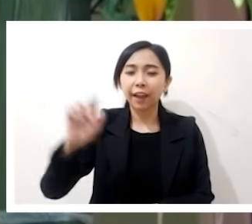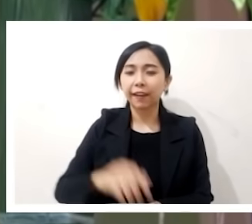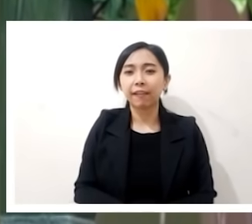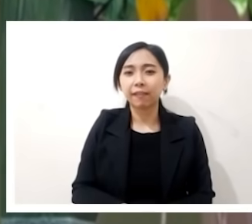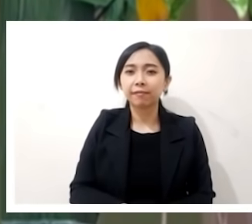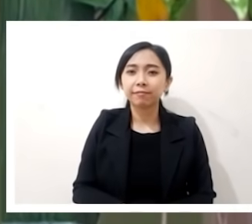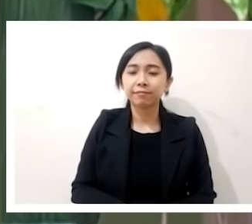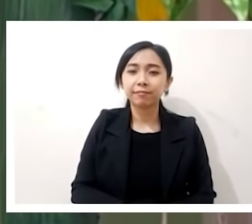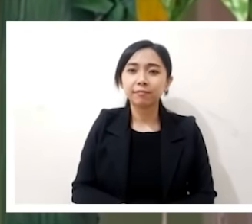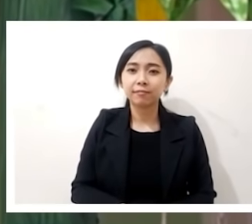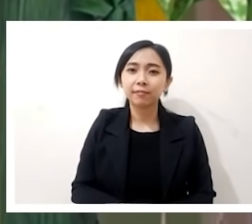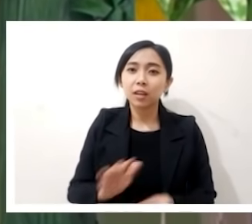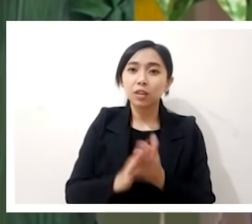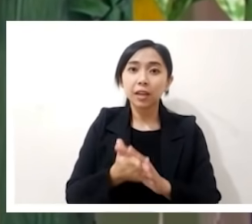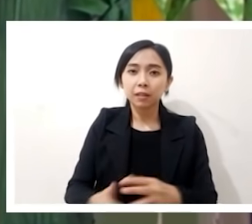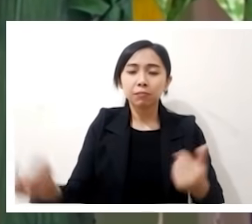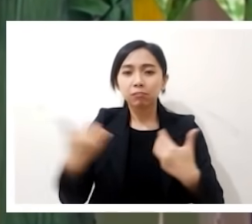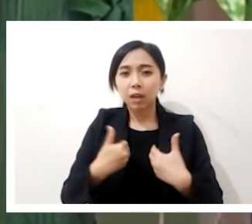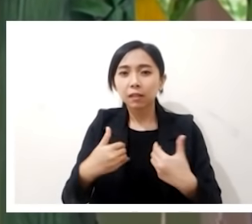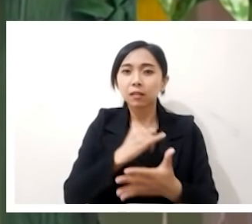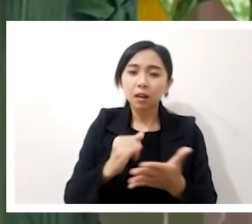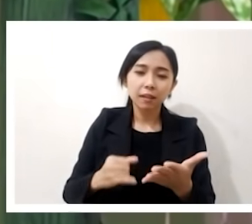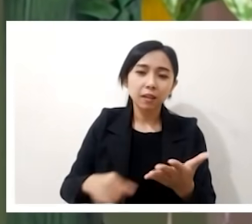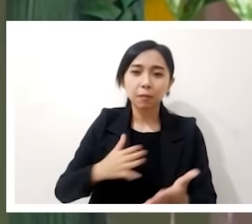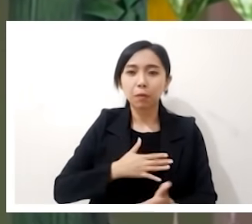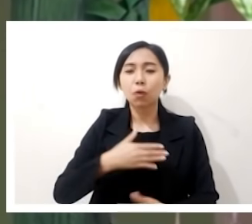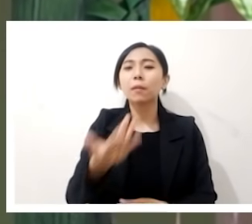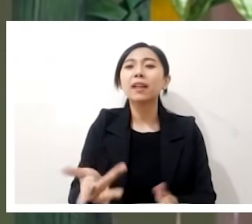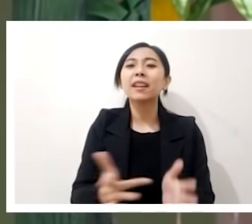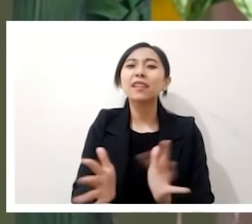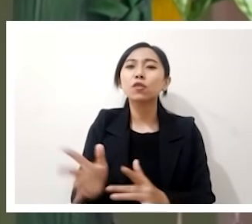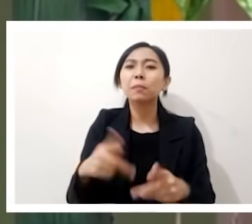Kristus bagi nilai-nilai hidup berkeluarga menjadi penting.